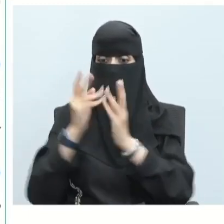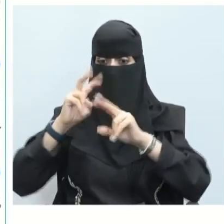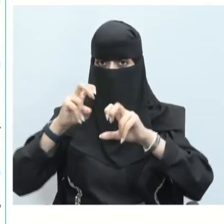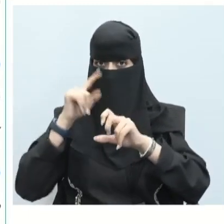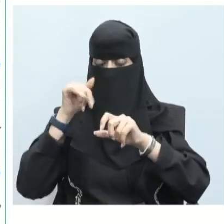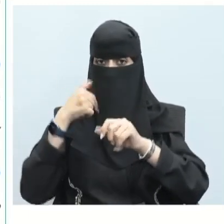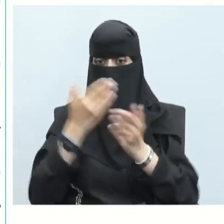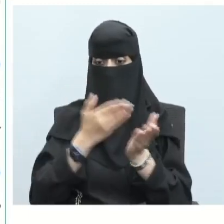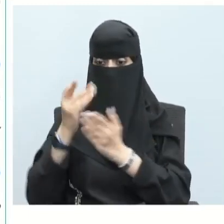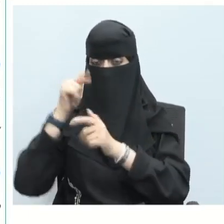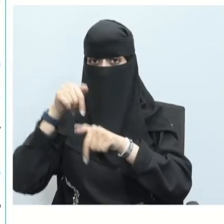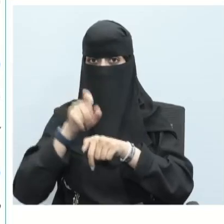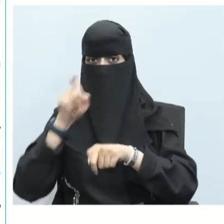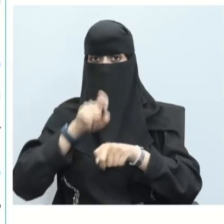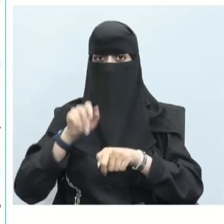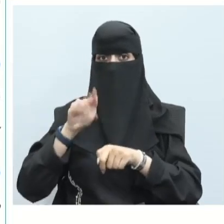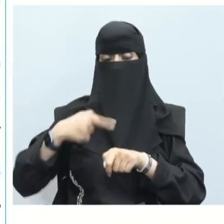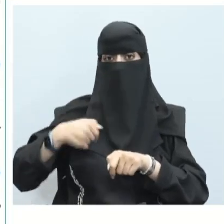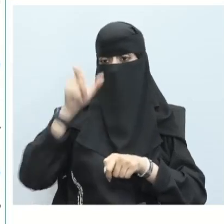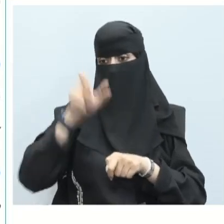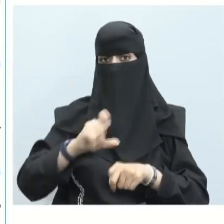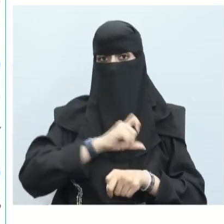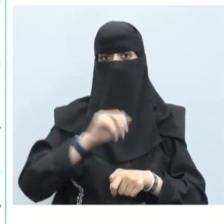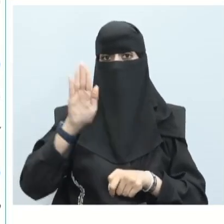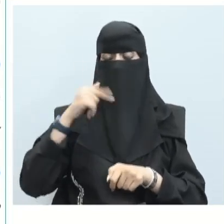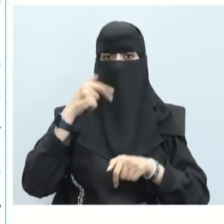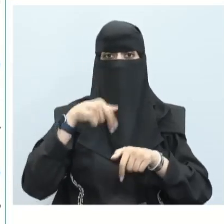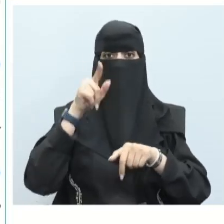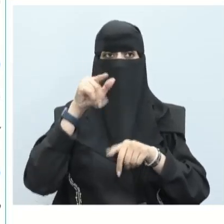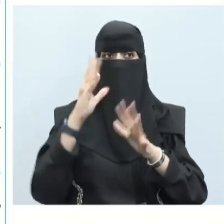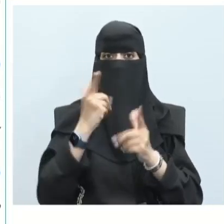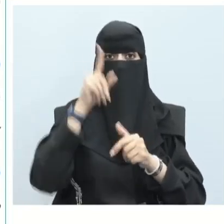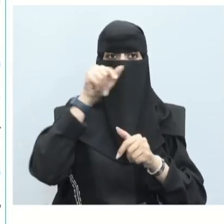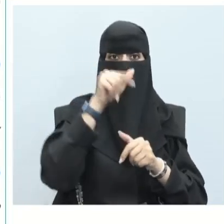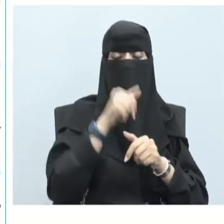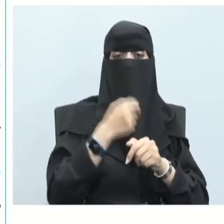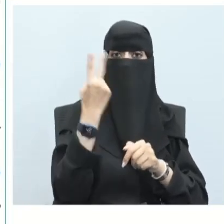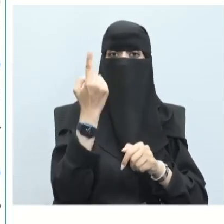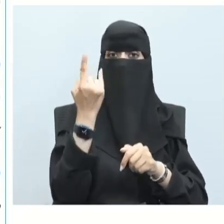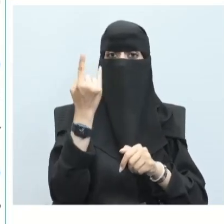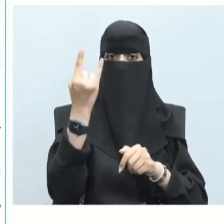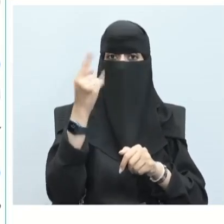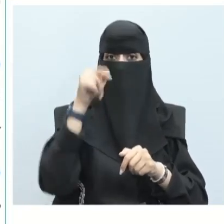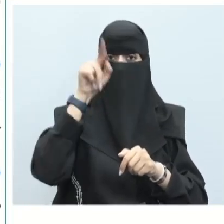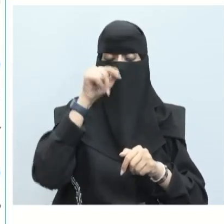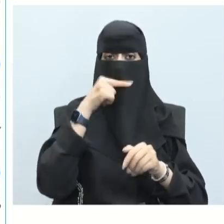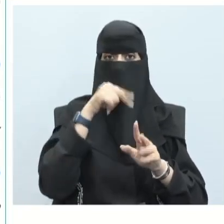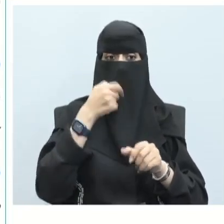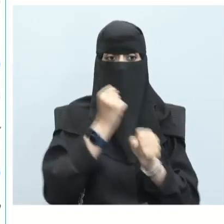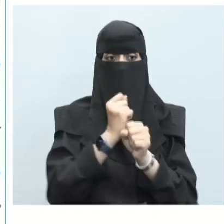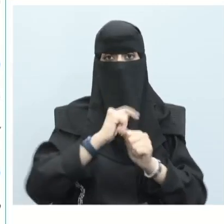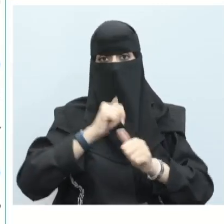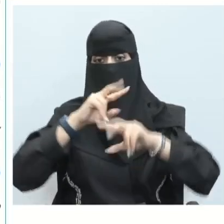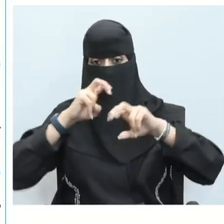سين الذي استغرق ع ايام في اعداد البحث المطلوب فان الطالب سين يستحق